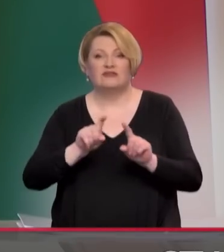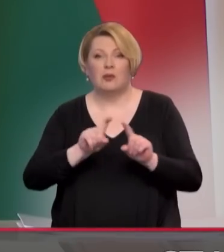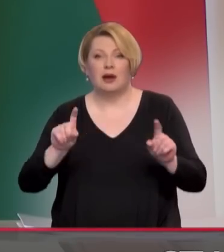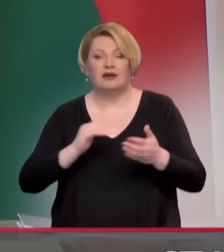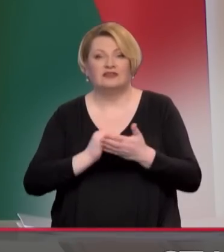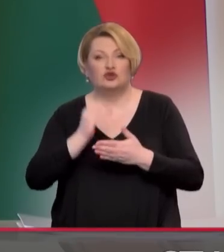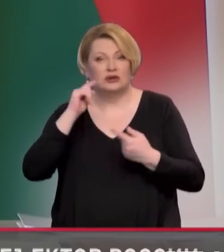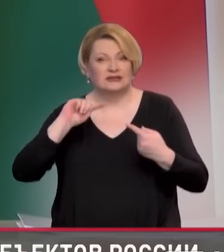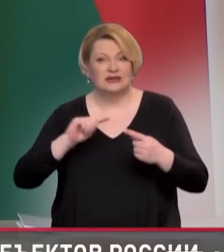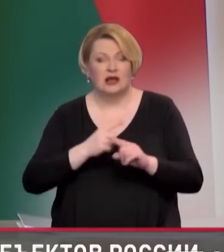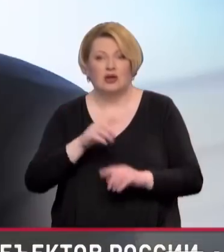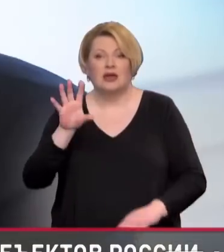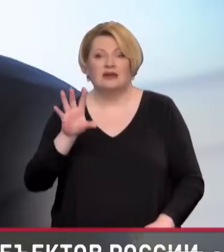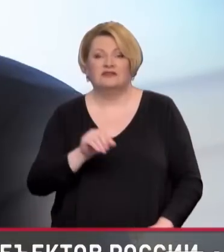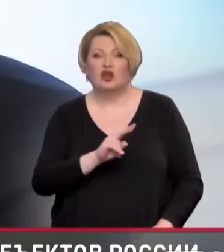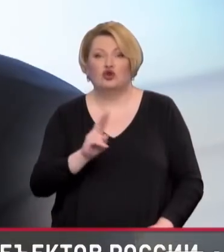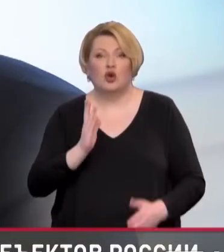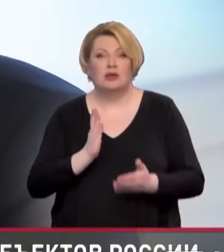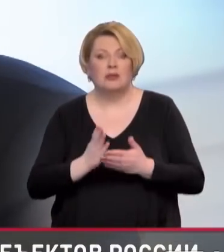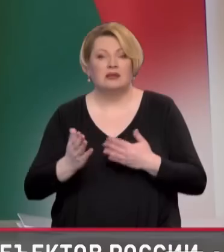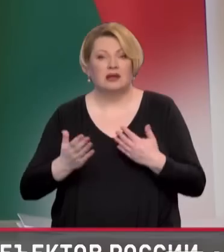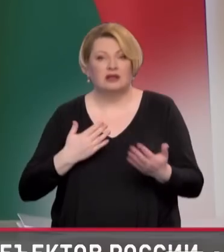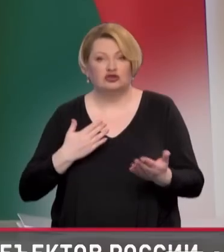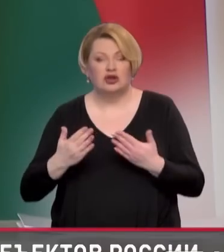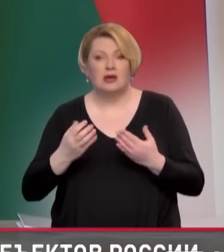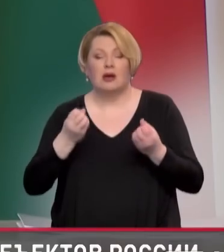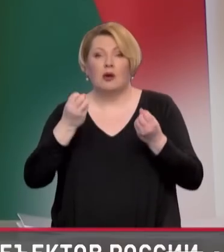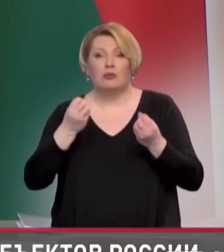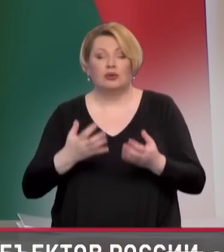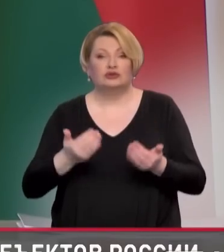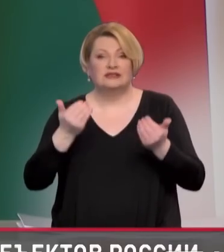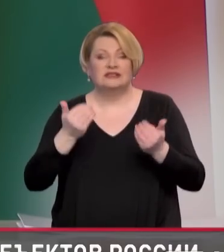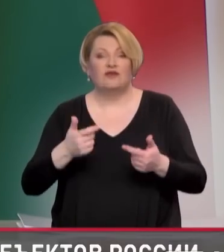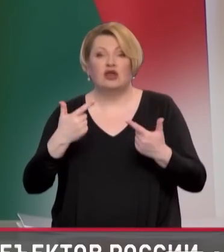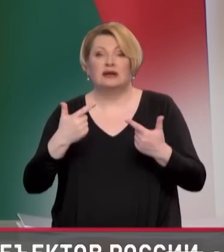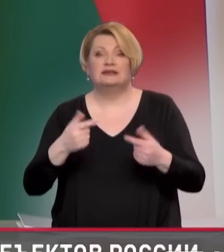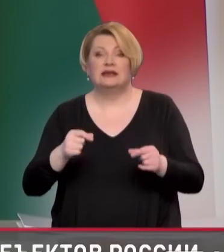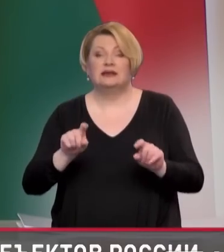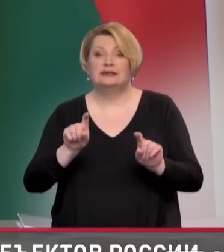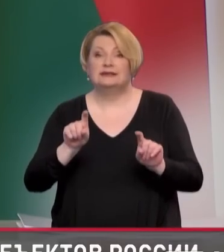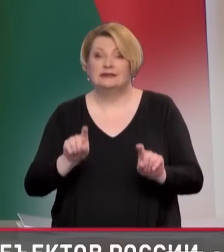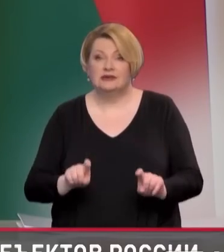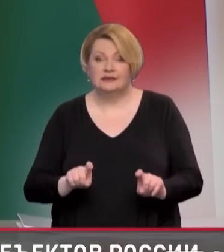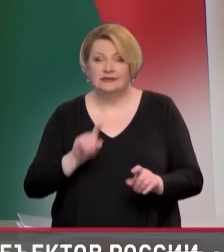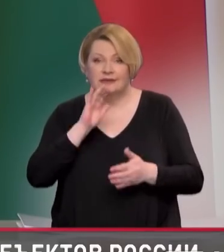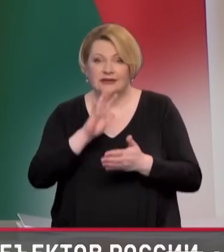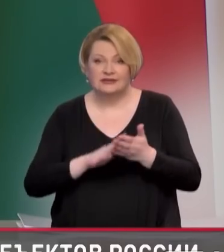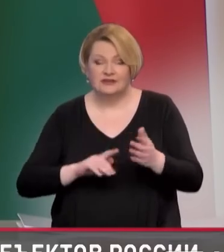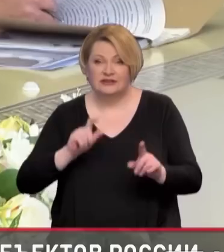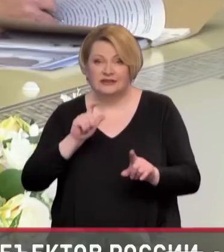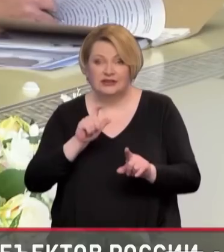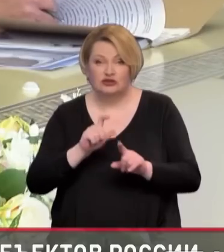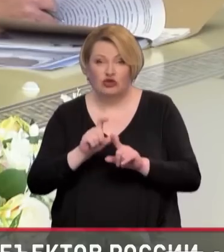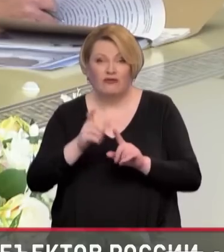высоких технологий и всех тех, кто имеет к этому отношение. Просто сегодня где-то сидеть, ну, извините за это слово, под